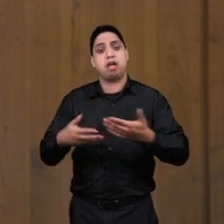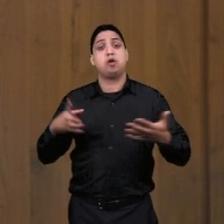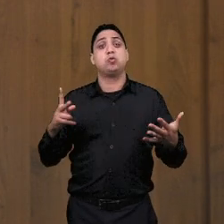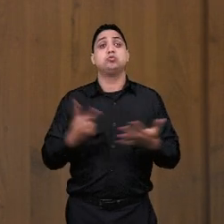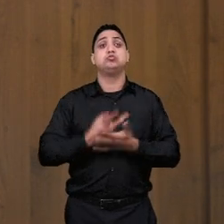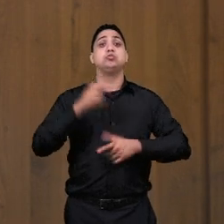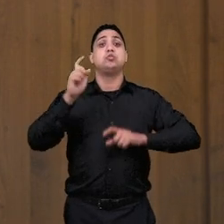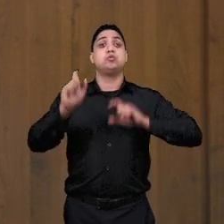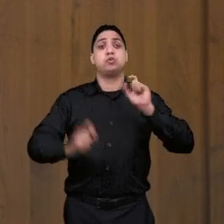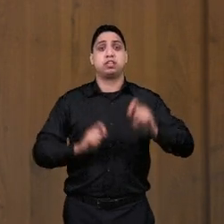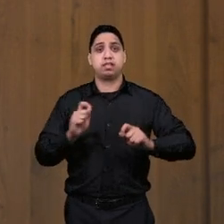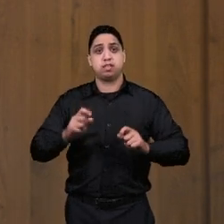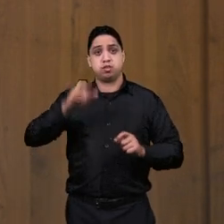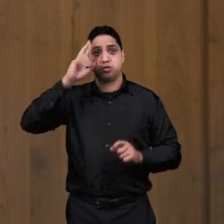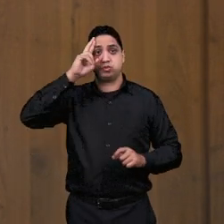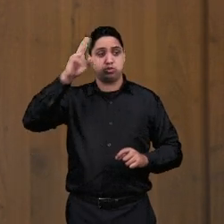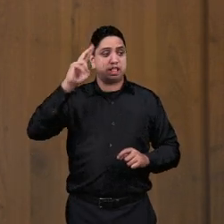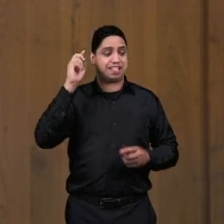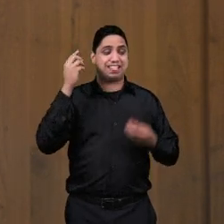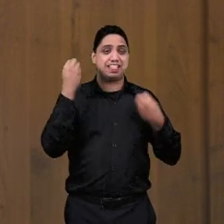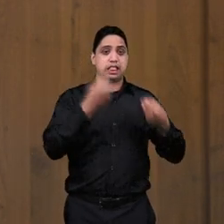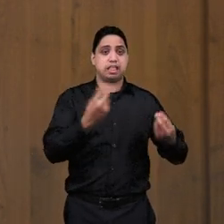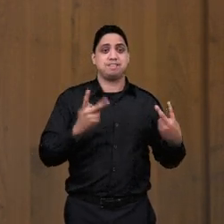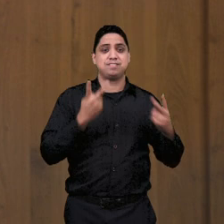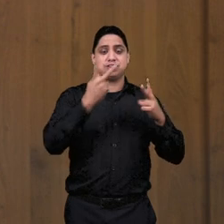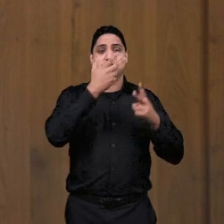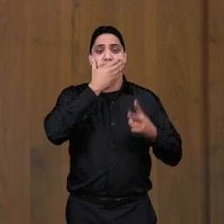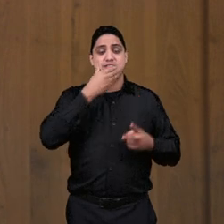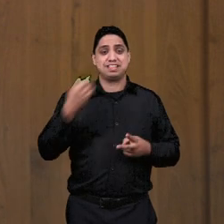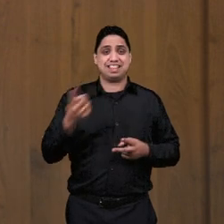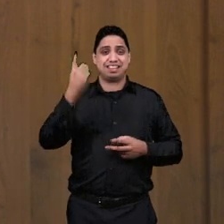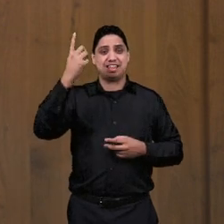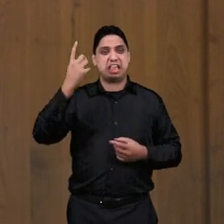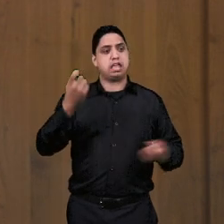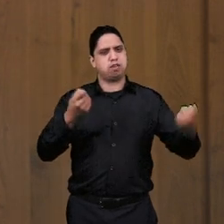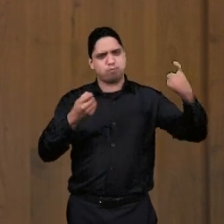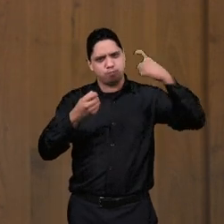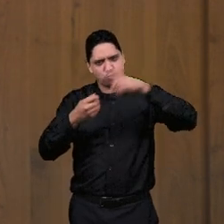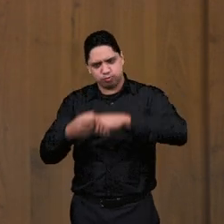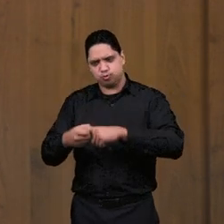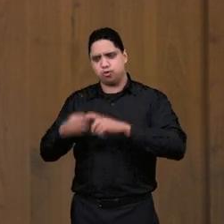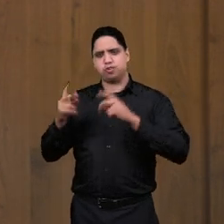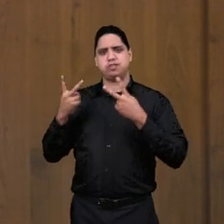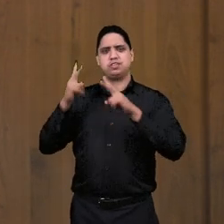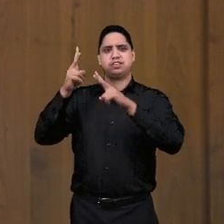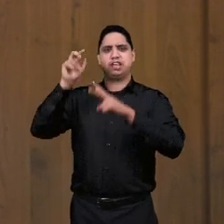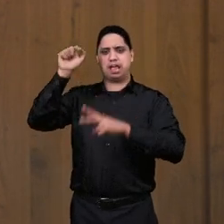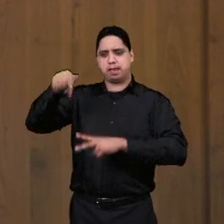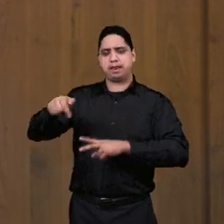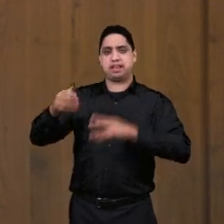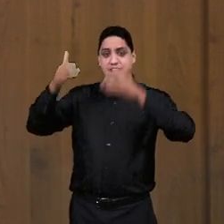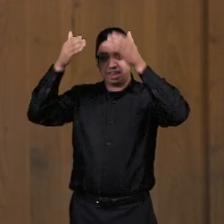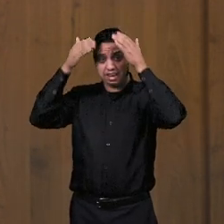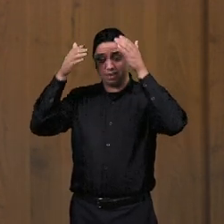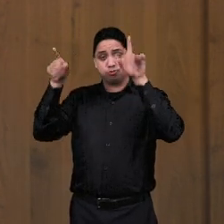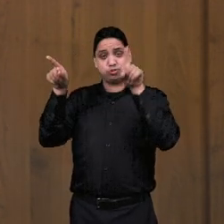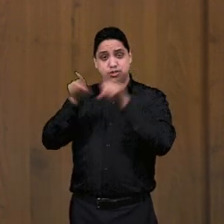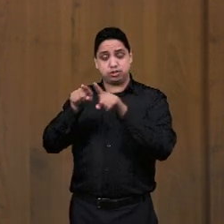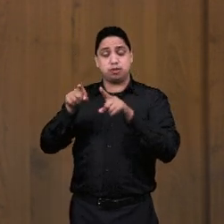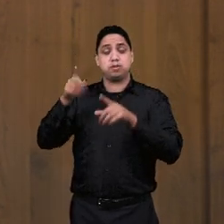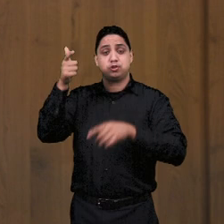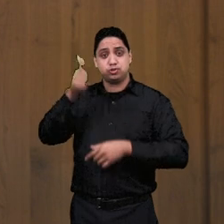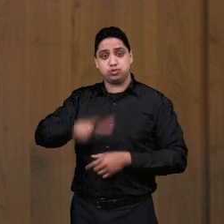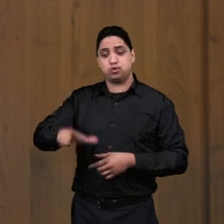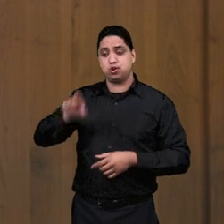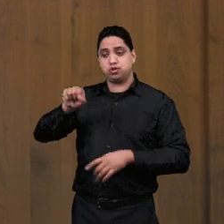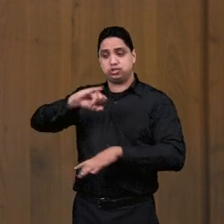à David. Et David, il est revenu victorieux pour régner à Jérusalem. Et quand il était dans le chemin,